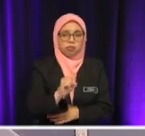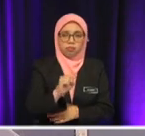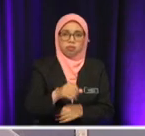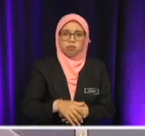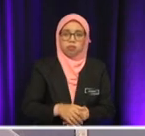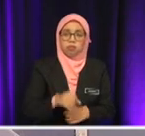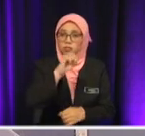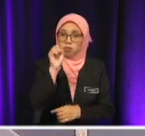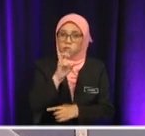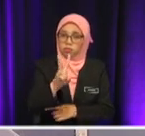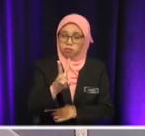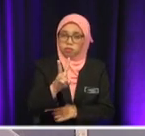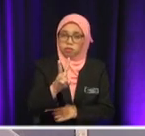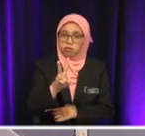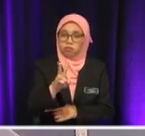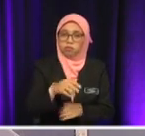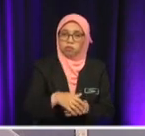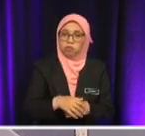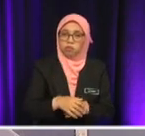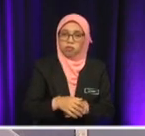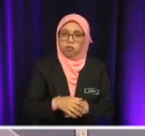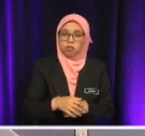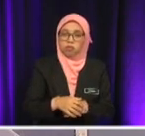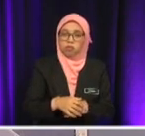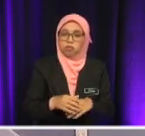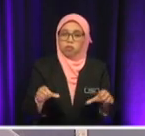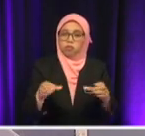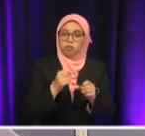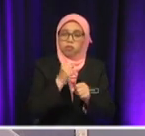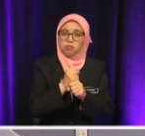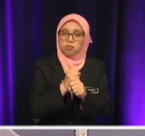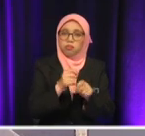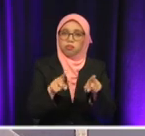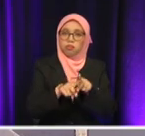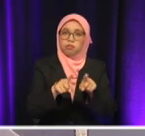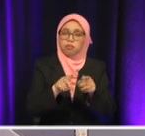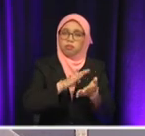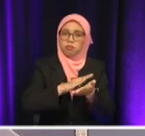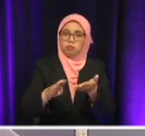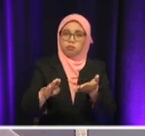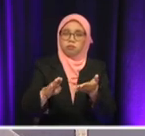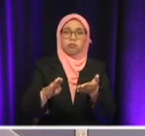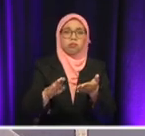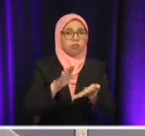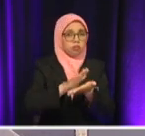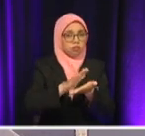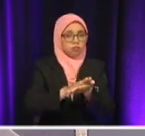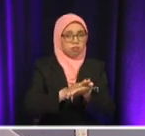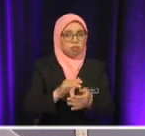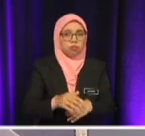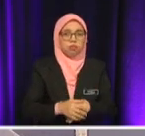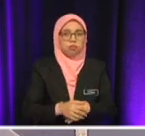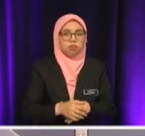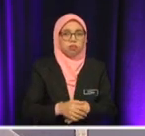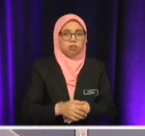sebutkan yang terakhir, gotong royong membersihkan ruang taska. Saya terfikir kalau saya sendiri ingin membuka taska,